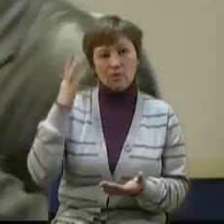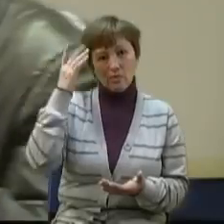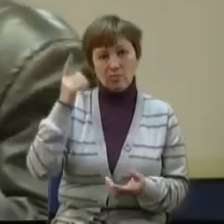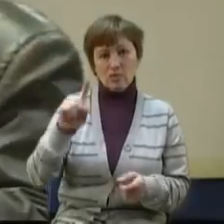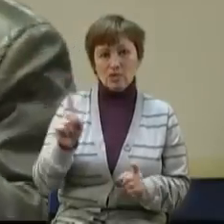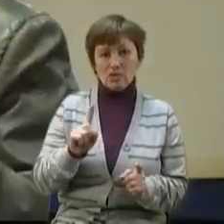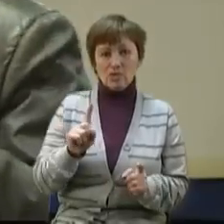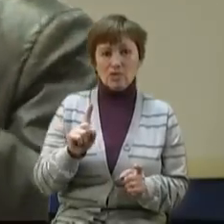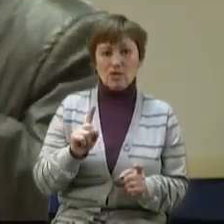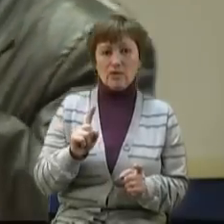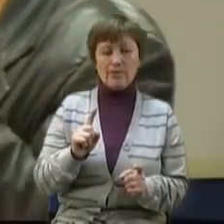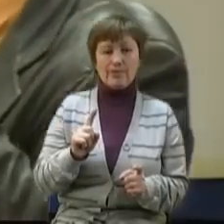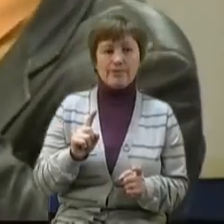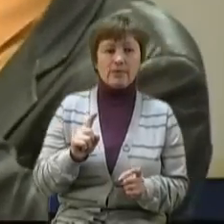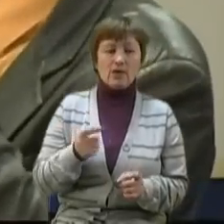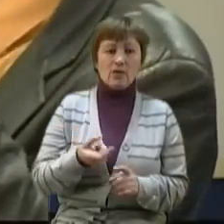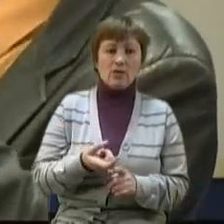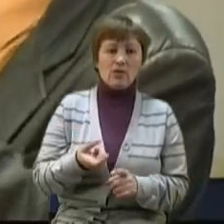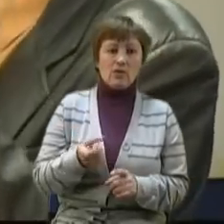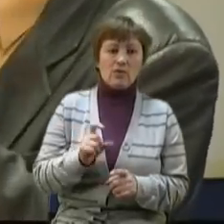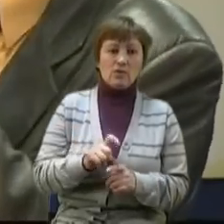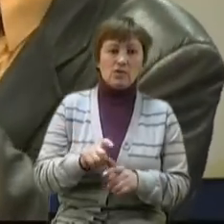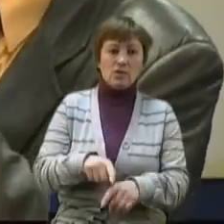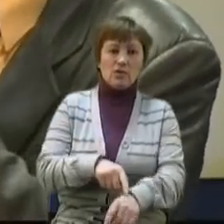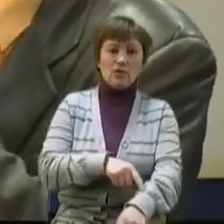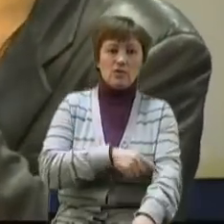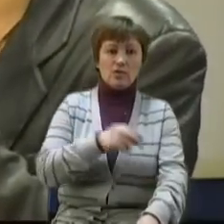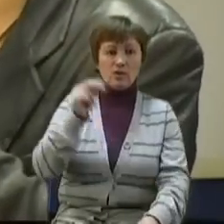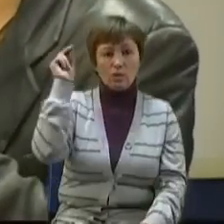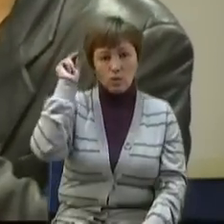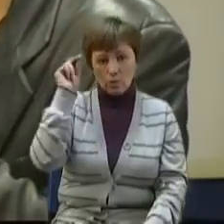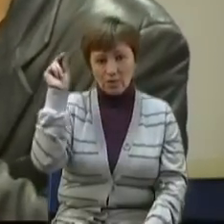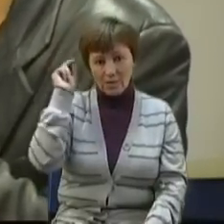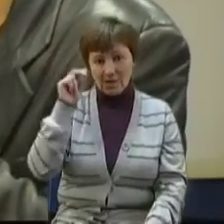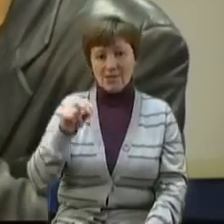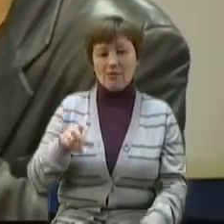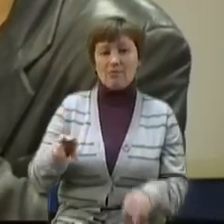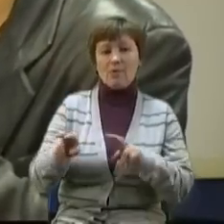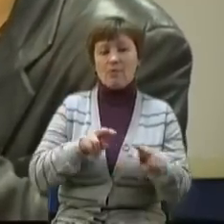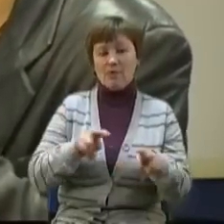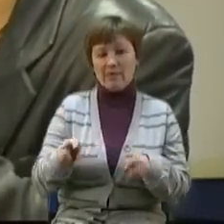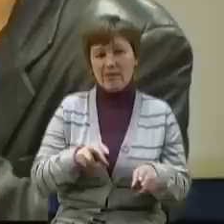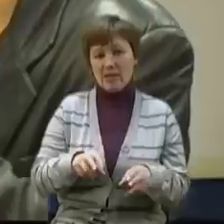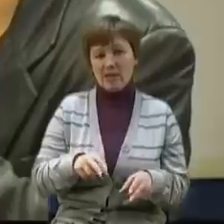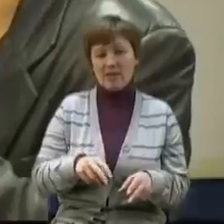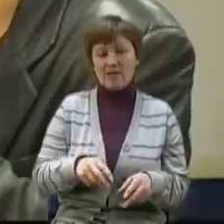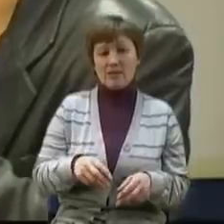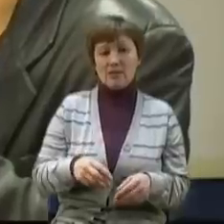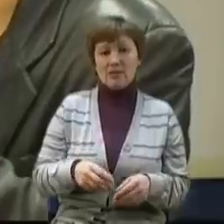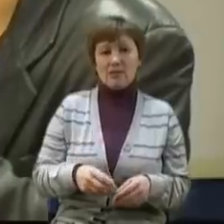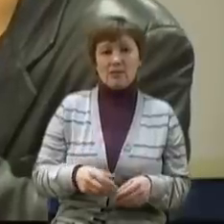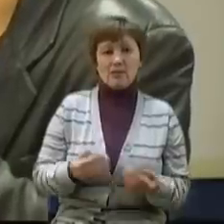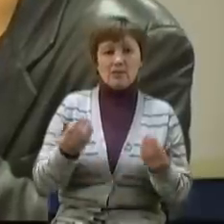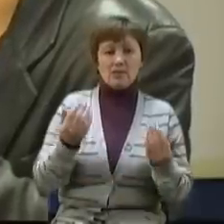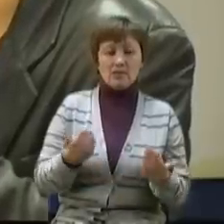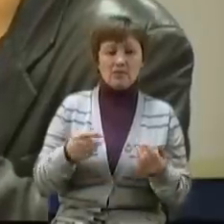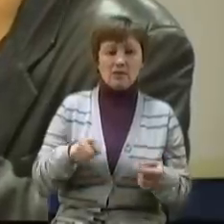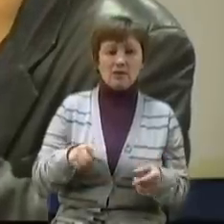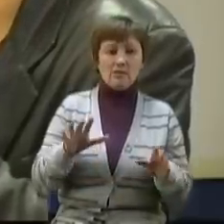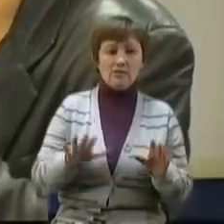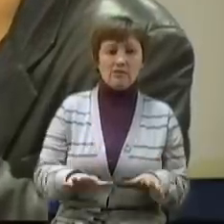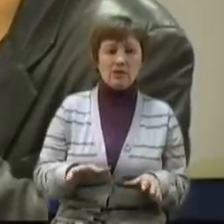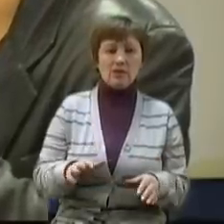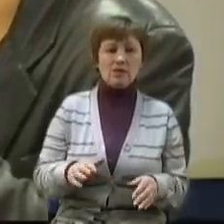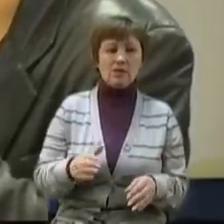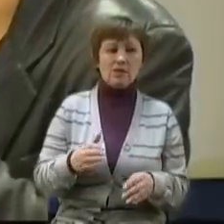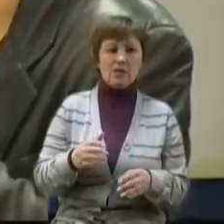думаю, что очень-очень долго учусь проповедовать Евангелие. Очень долго учусь. И сегодня на этом месте